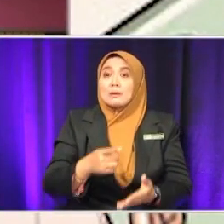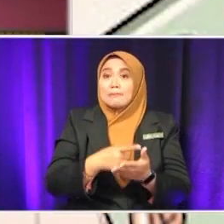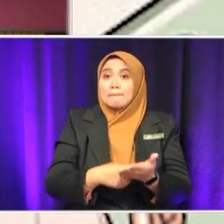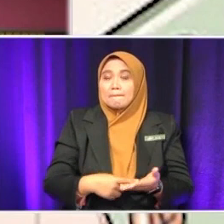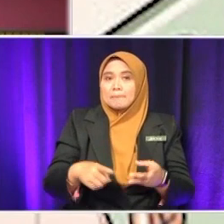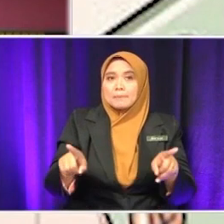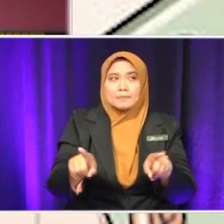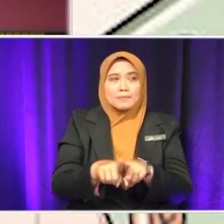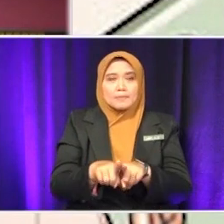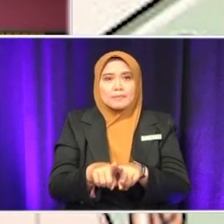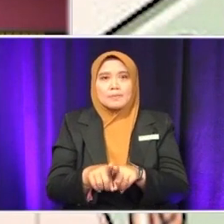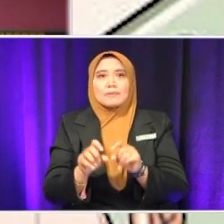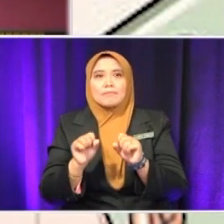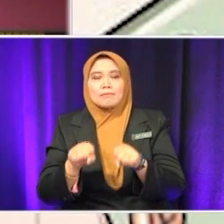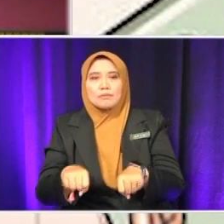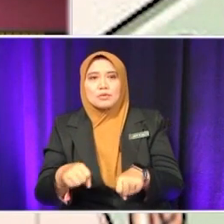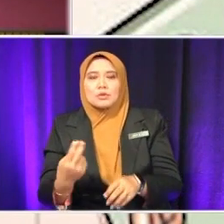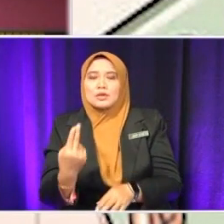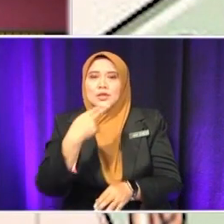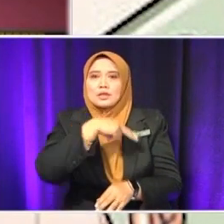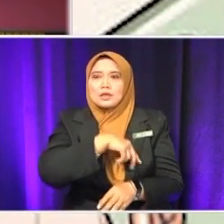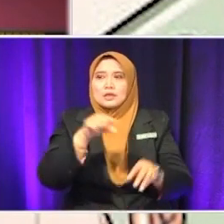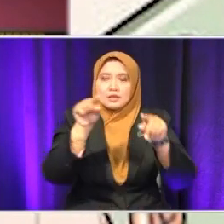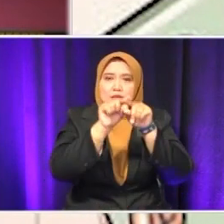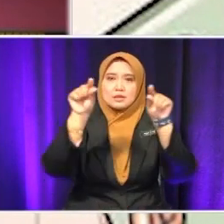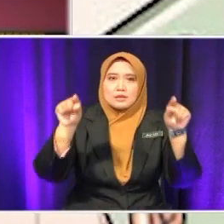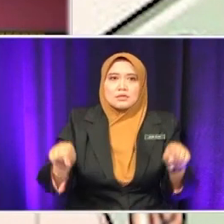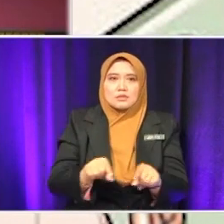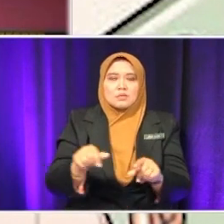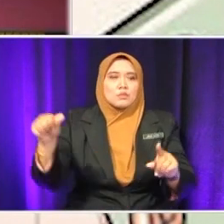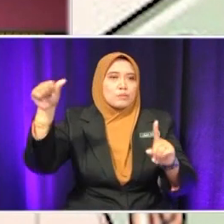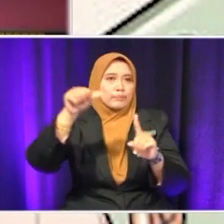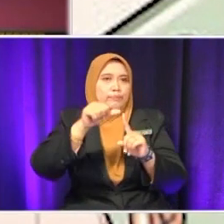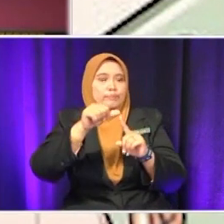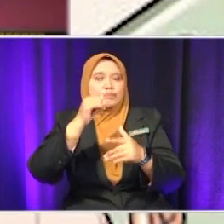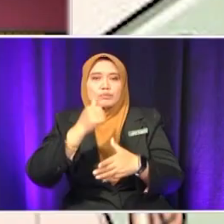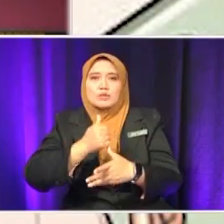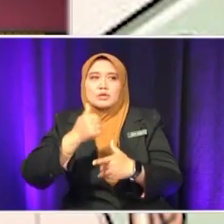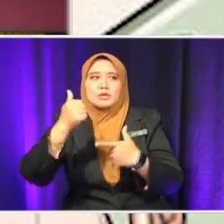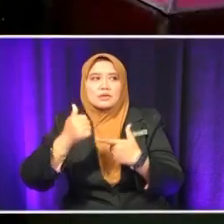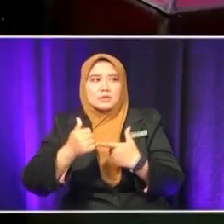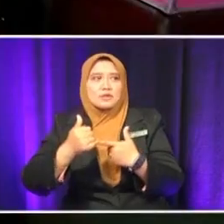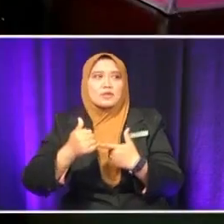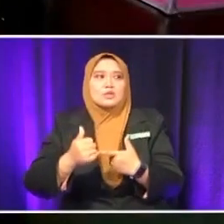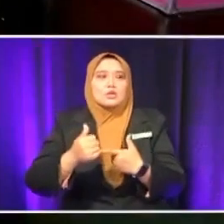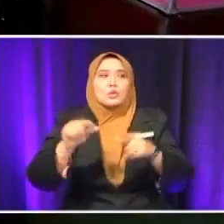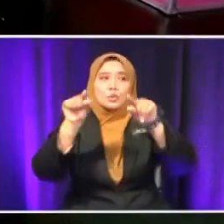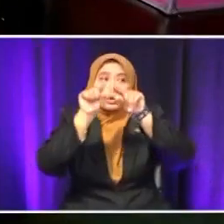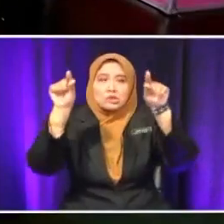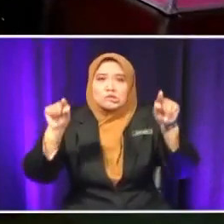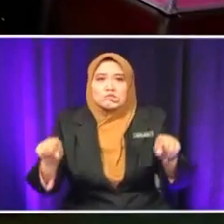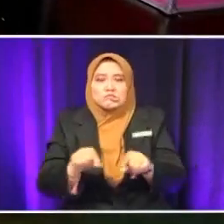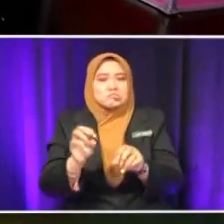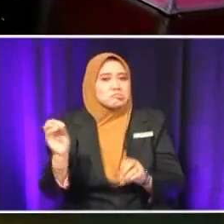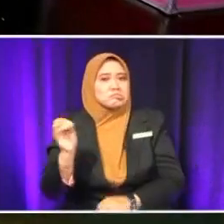Boleh terhasil dalam graf terarah atau tak terarah? Baik. Boleh terhasil dalam graf